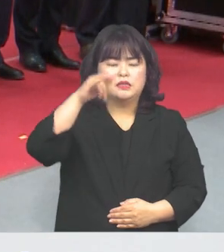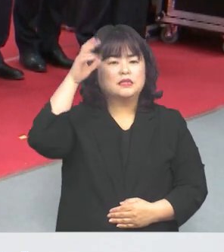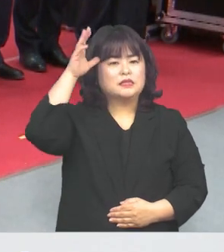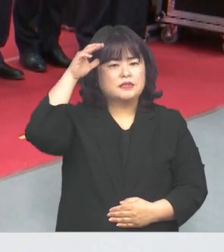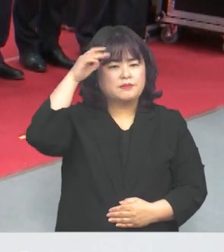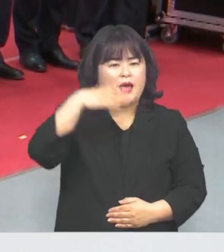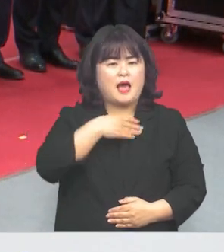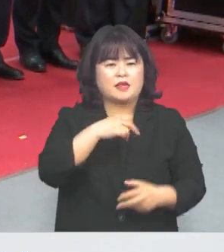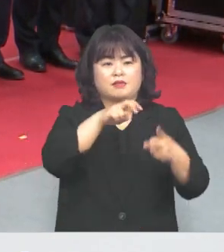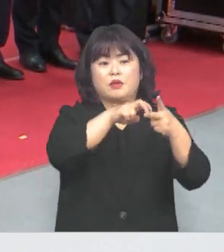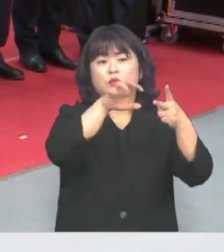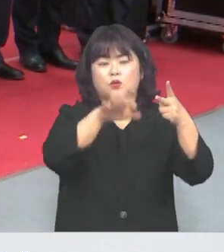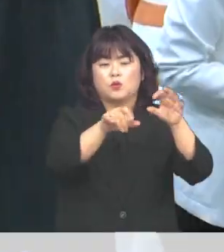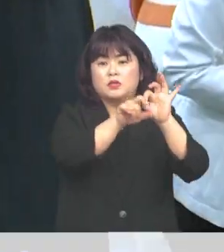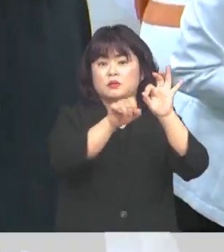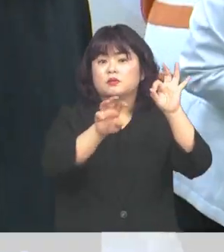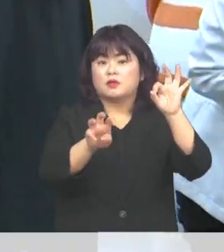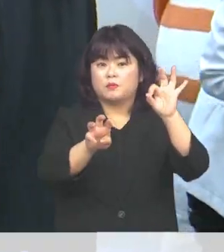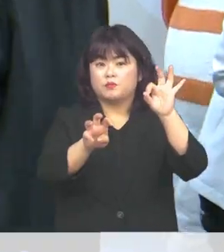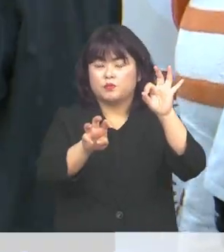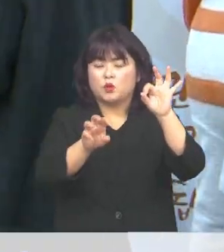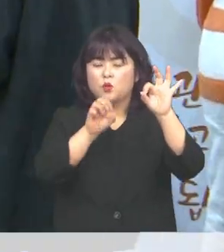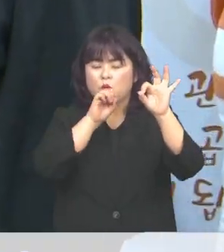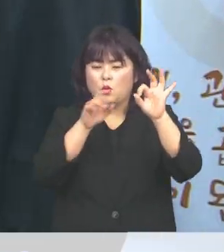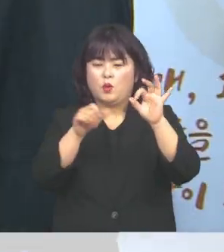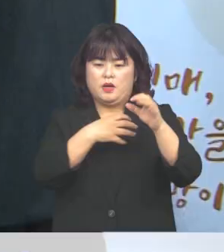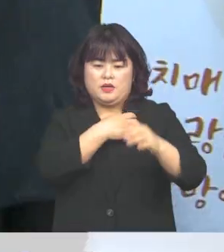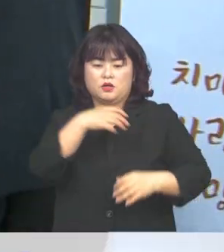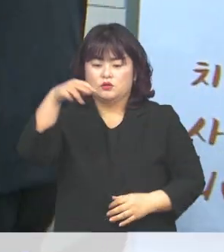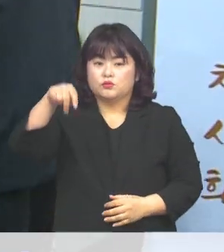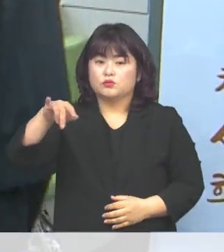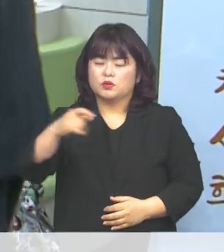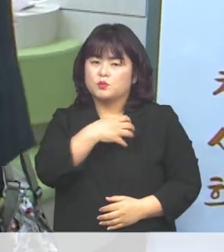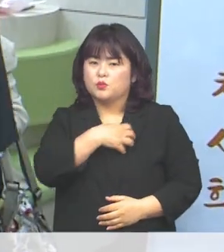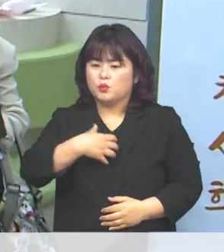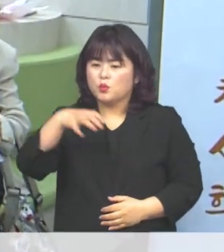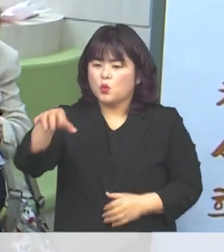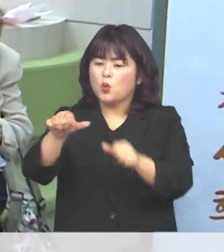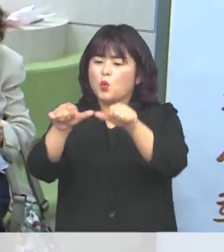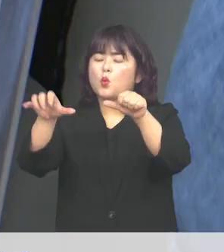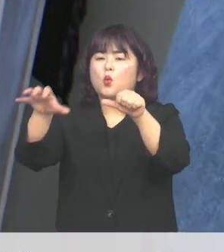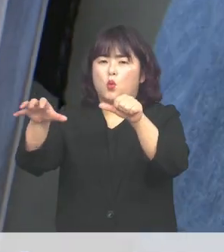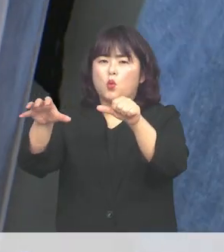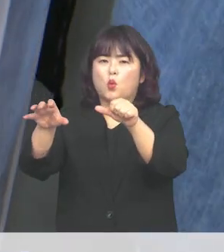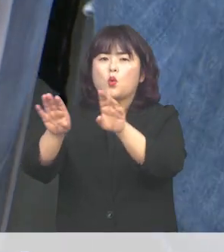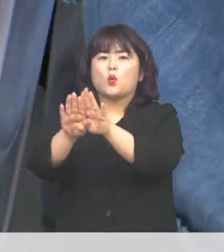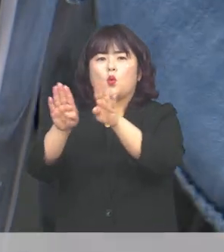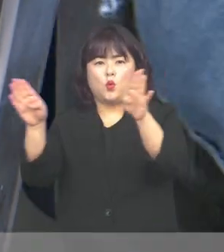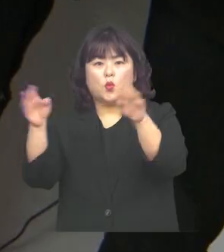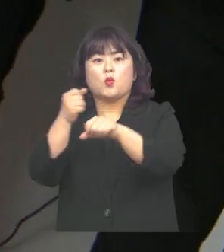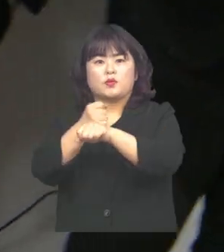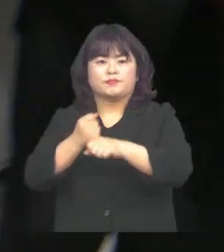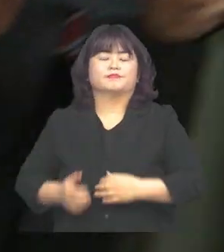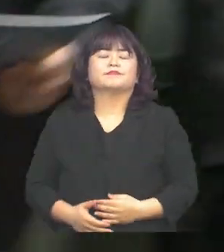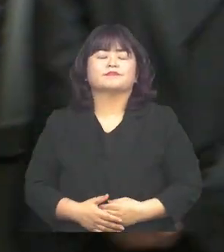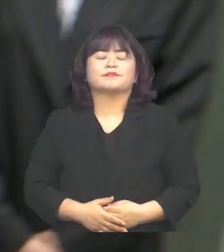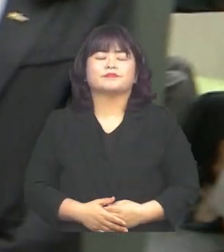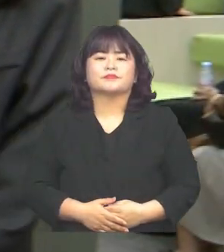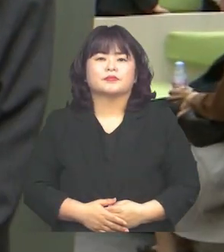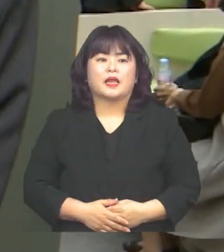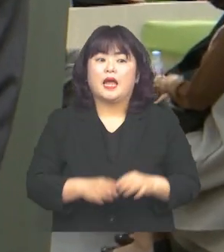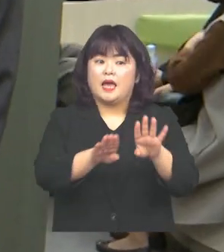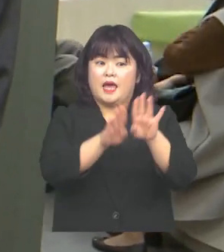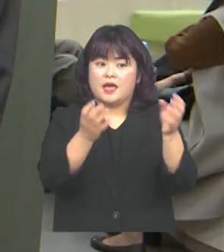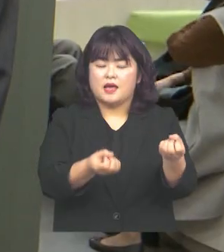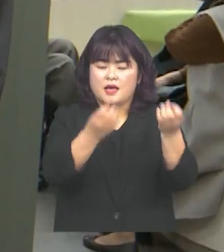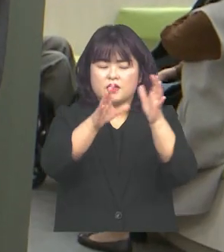수지구 치매안심센터가 지난 31일 수지구 보건소 5층에 새롭게 문을 열고 본격적인 운영에 들어갔습니다.